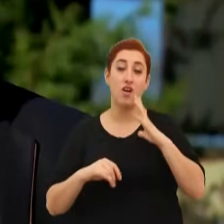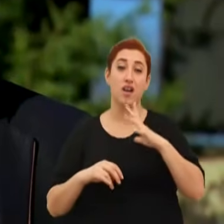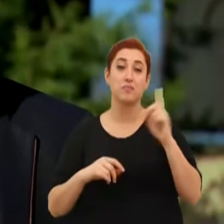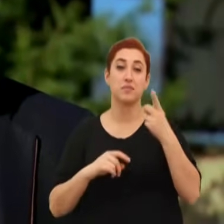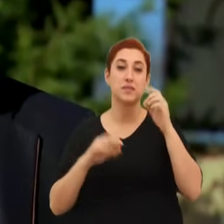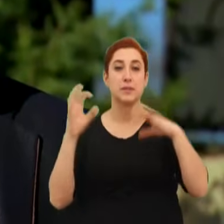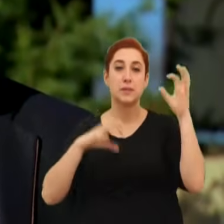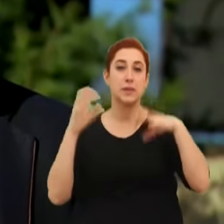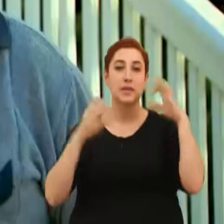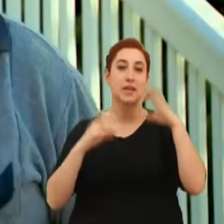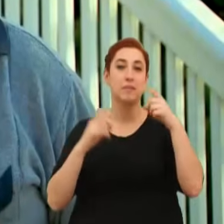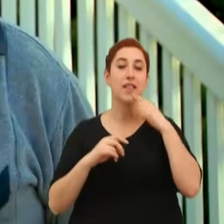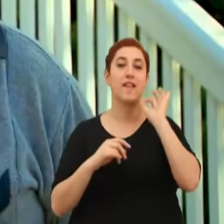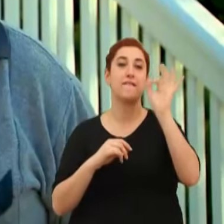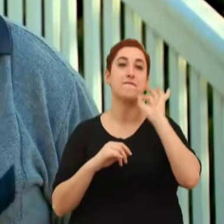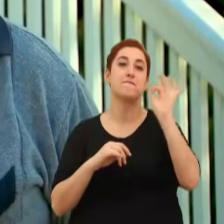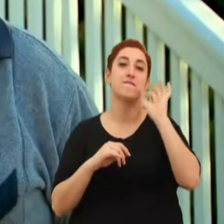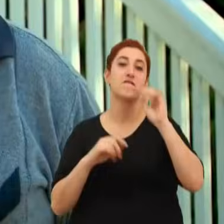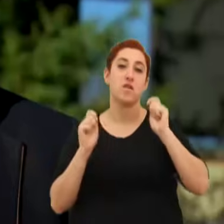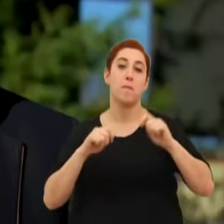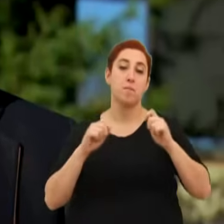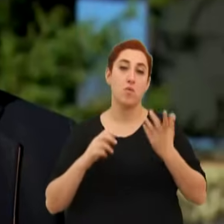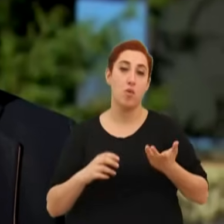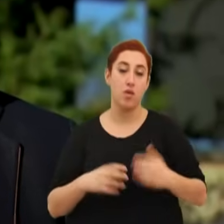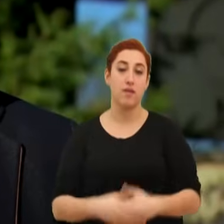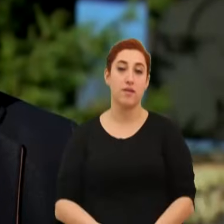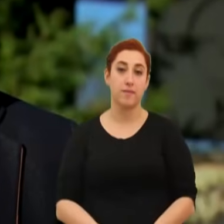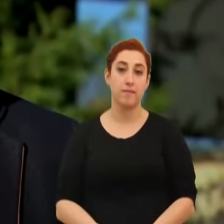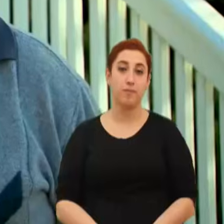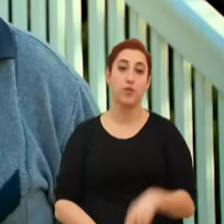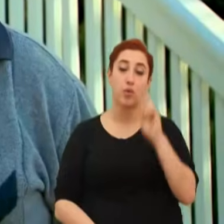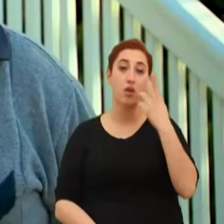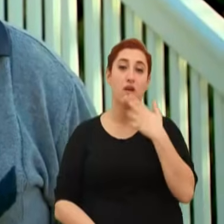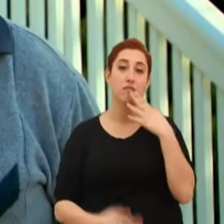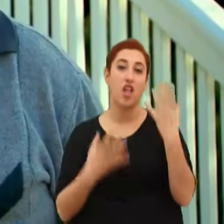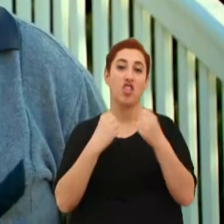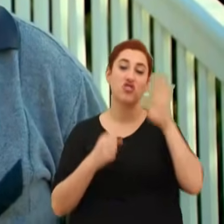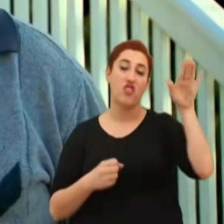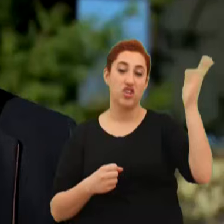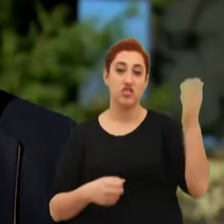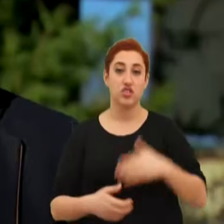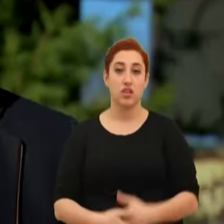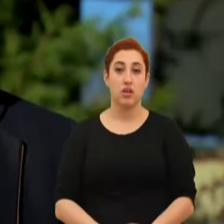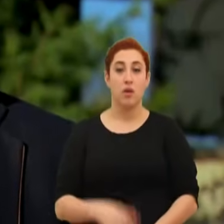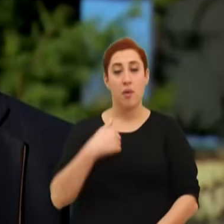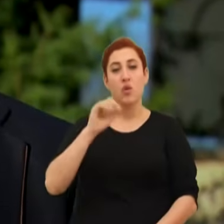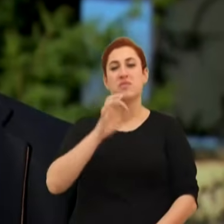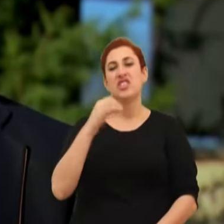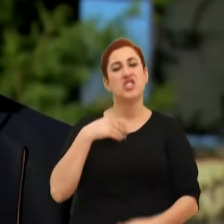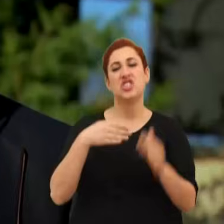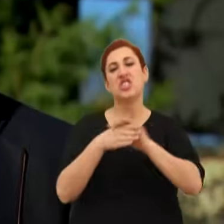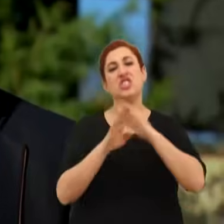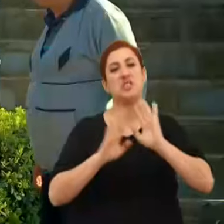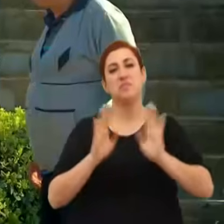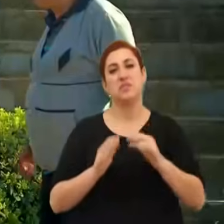Yer yer sağanak halinde laf giydirmeler var. Riyam Hanım da alışverişte zaten. Ben o zaman hiç